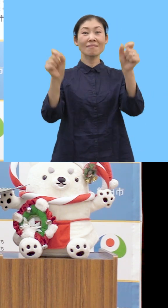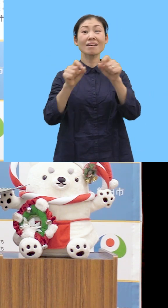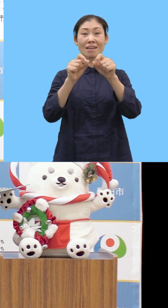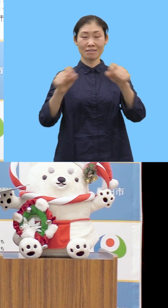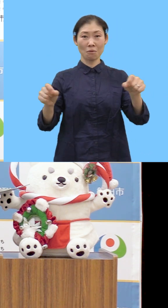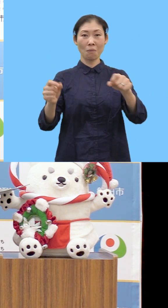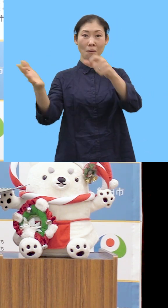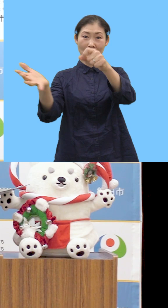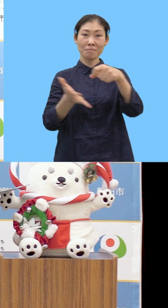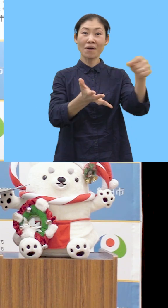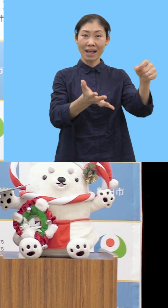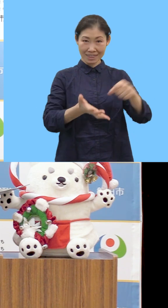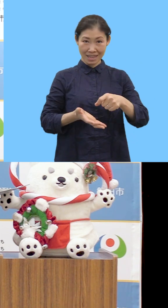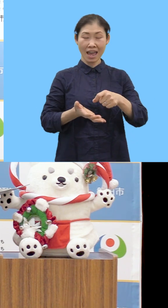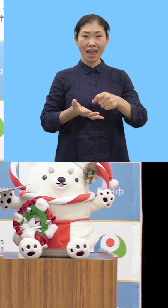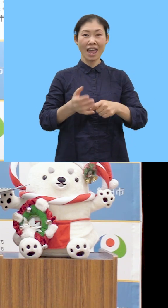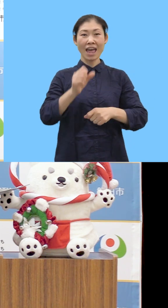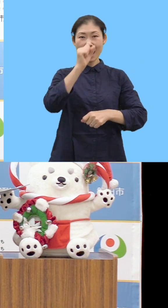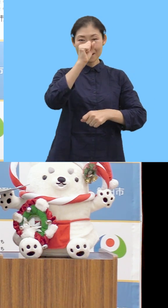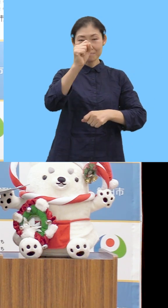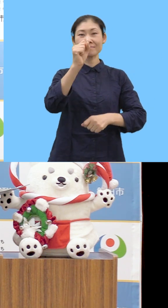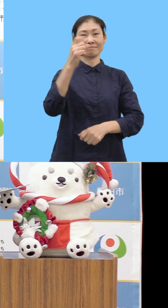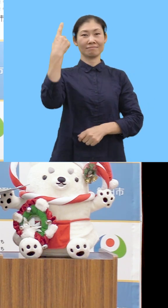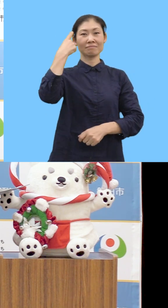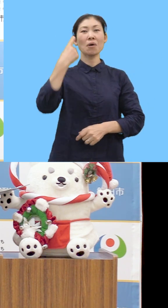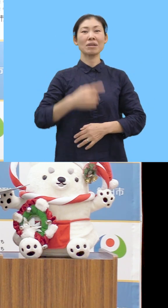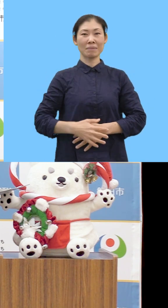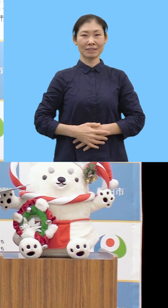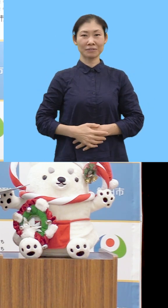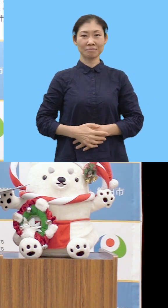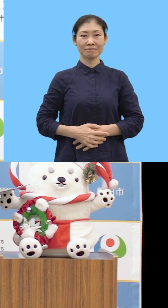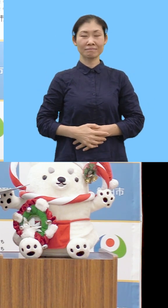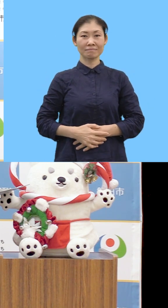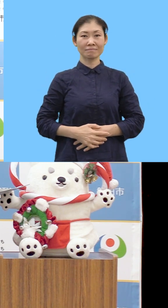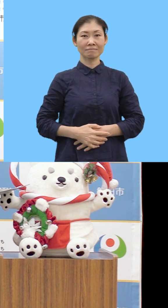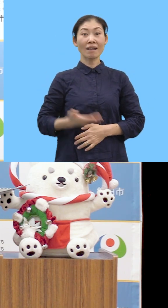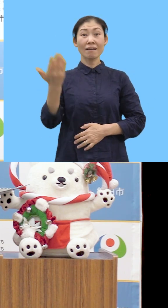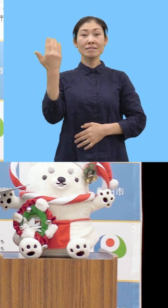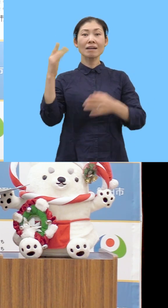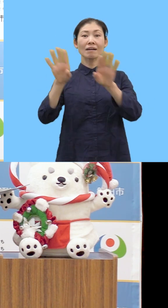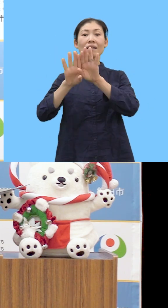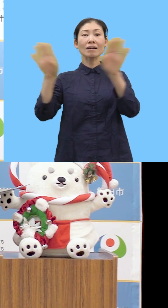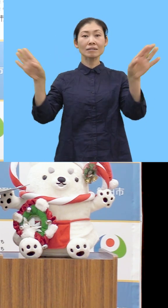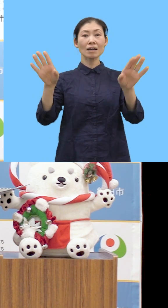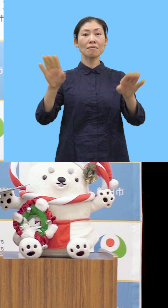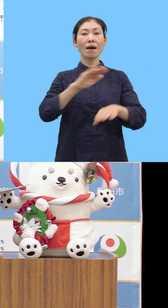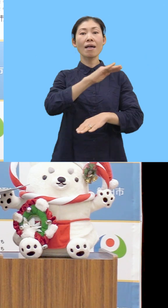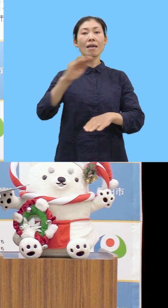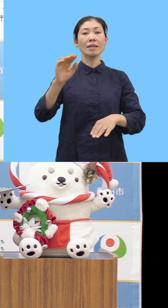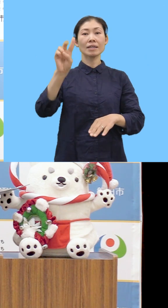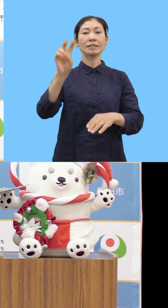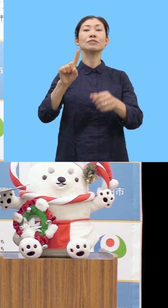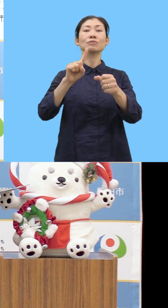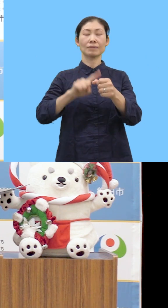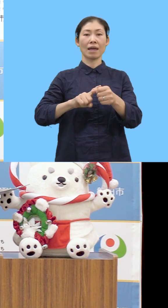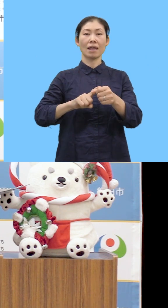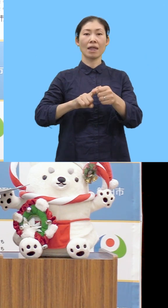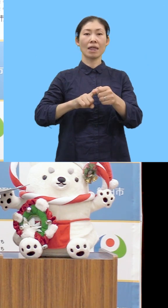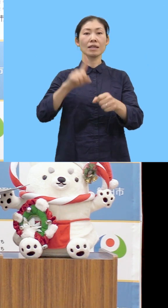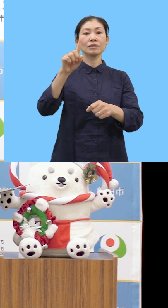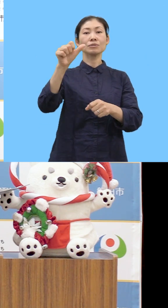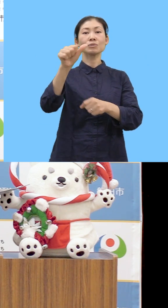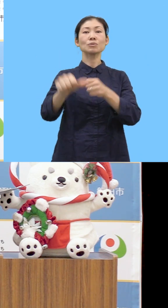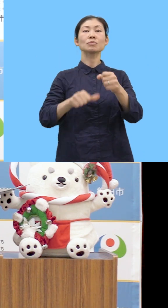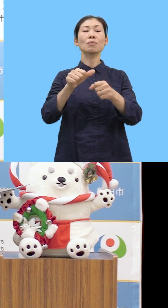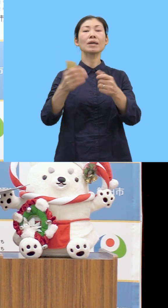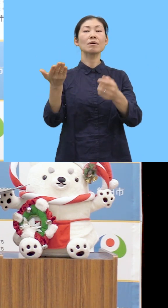プロ野球機構さんの方からいただいたなというふうに思っています。前回開催したのが平成20年ということで、15年